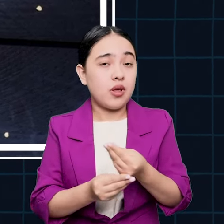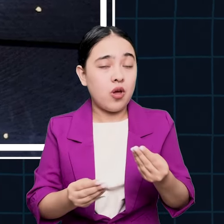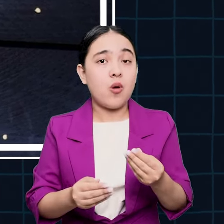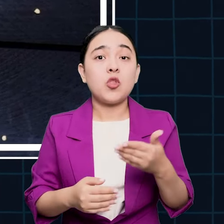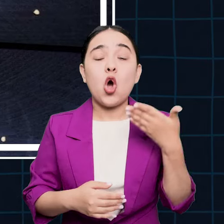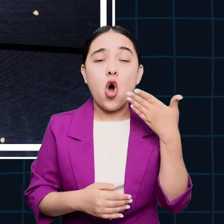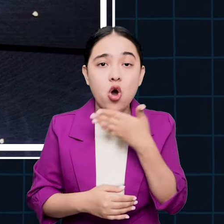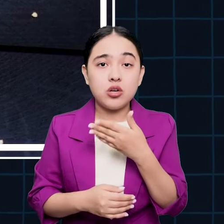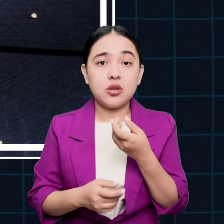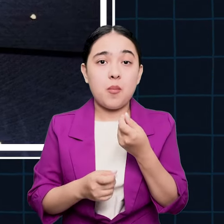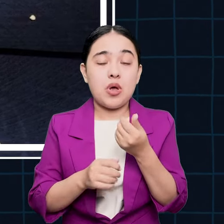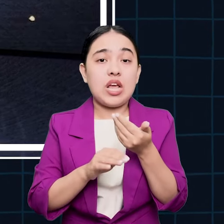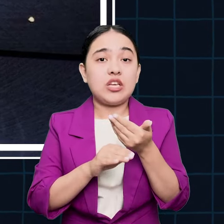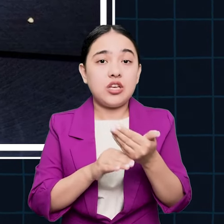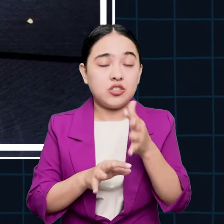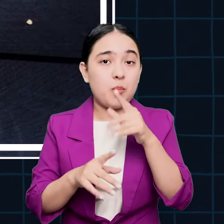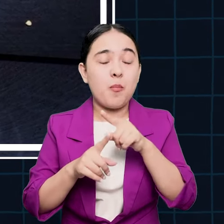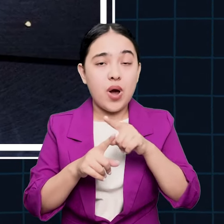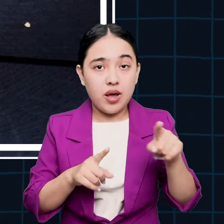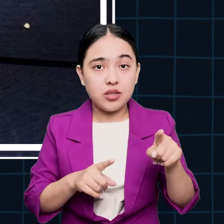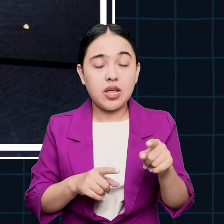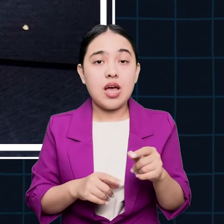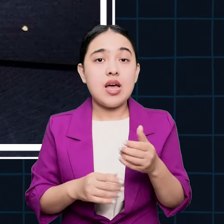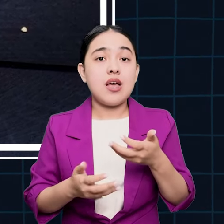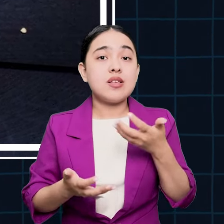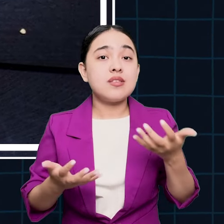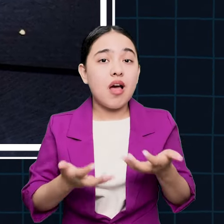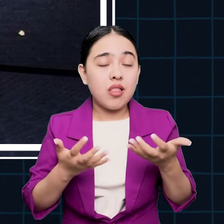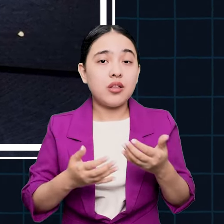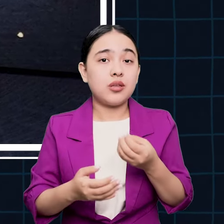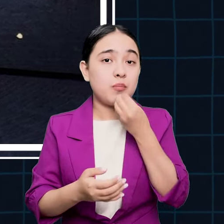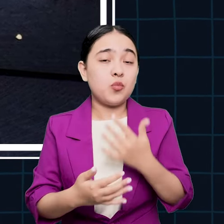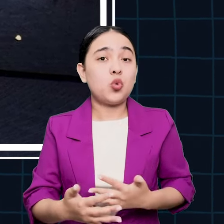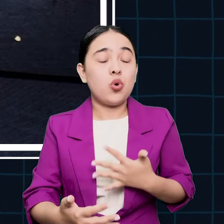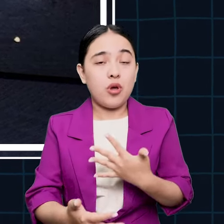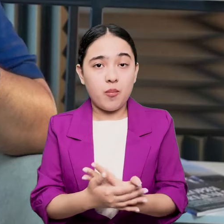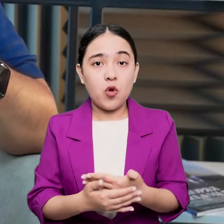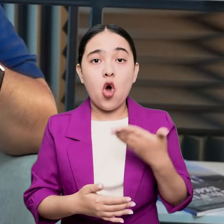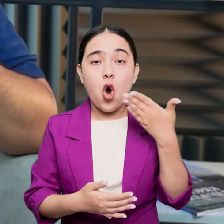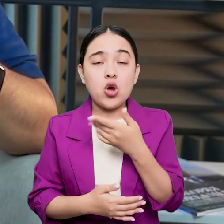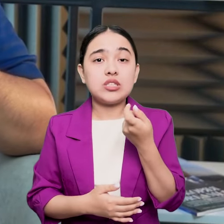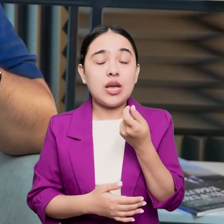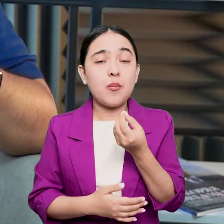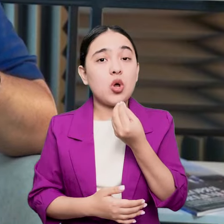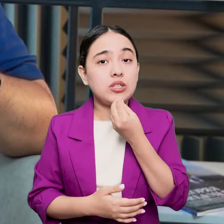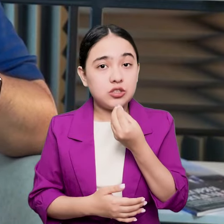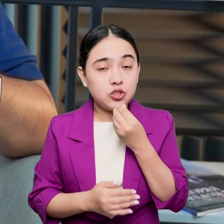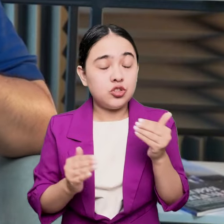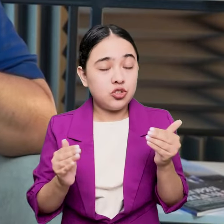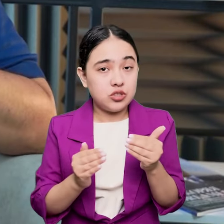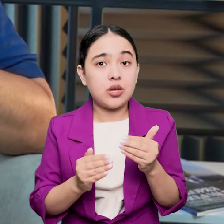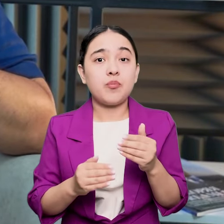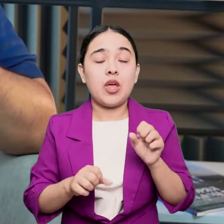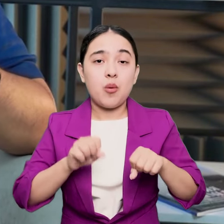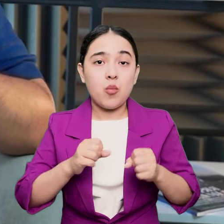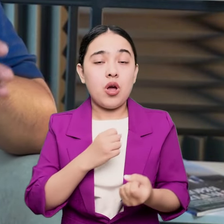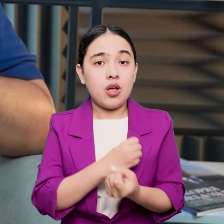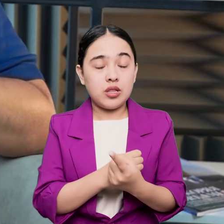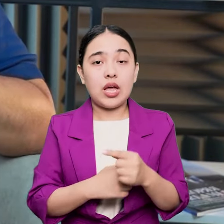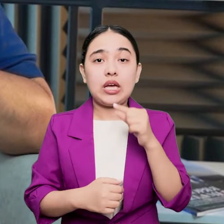osh bir oz kechikayotgan paytda salatga to'yib qolish va oshni kamroq yeyish ehtimoli tug'iladi. Iqtisodiyot